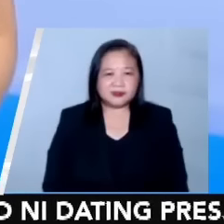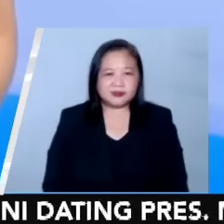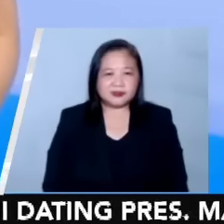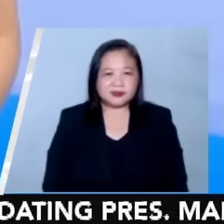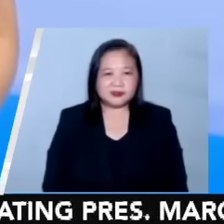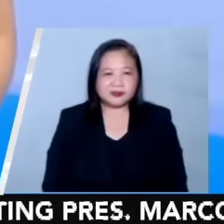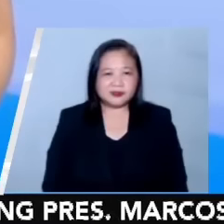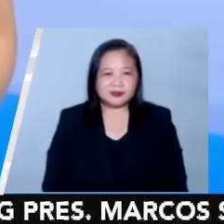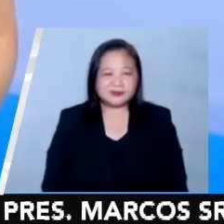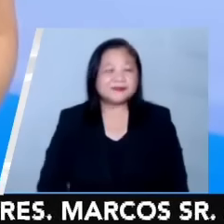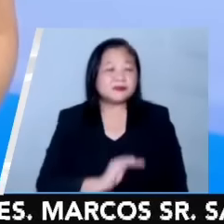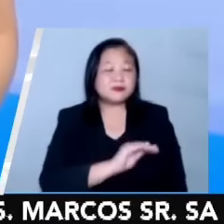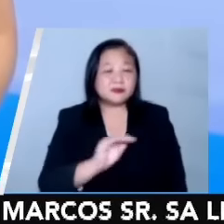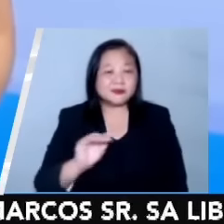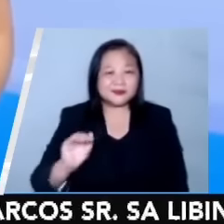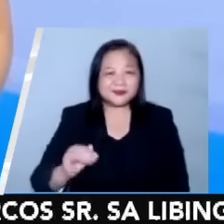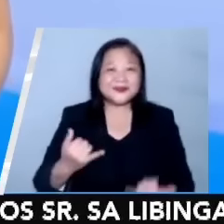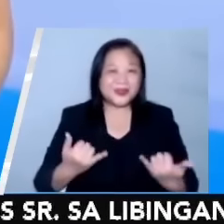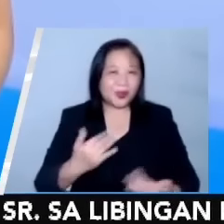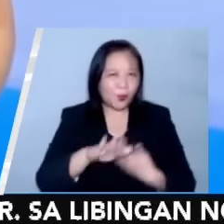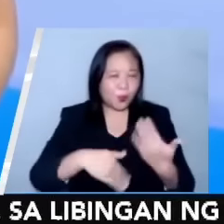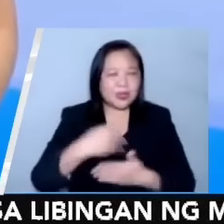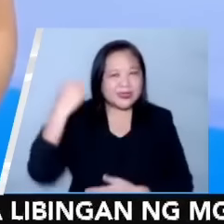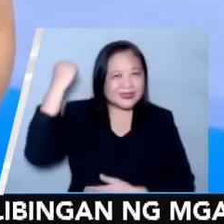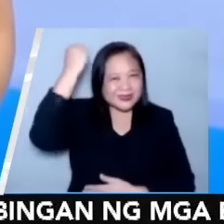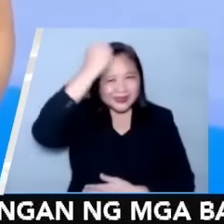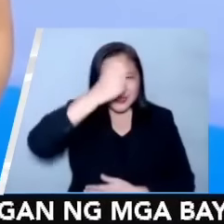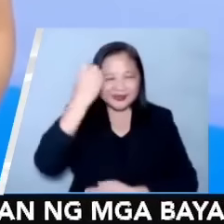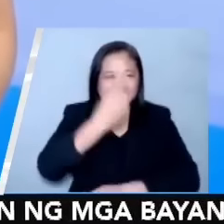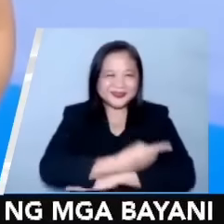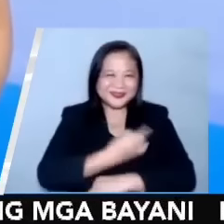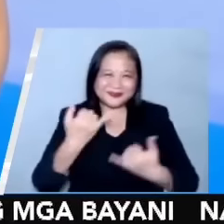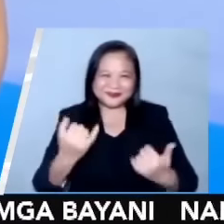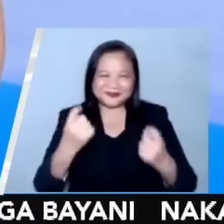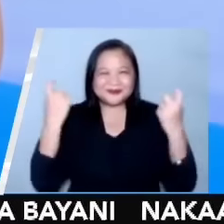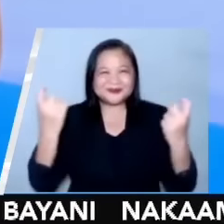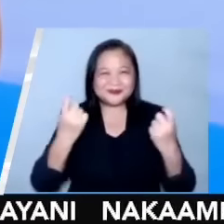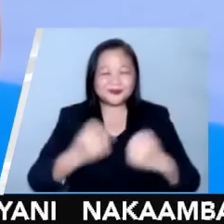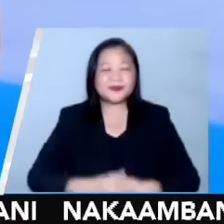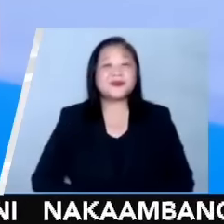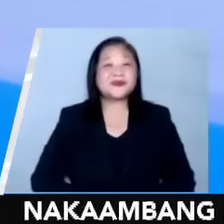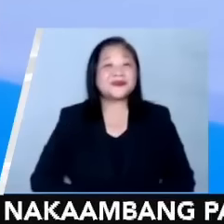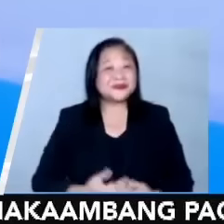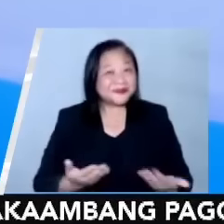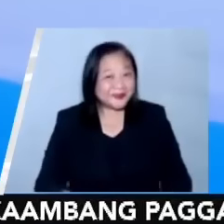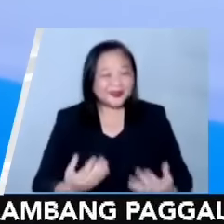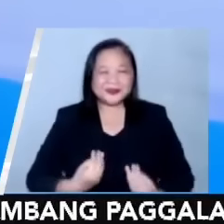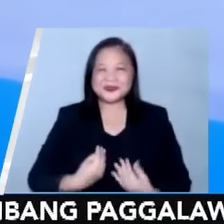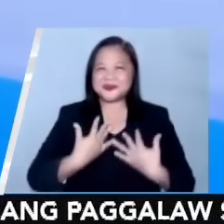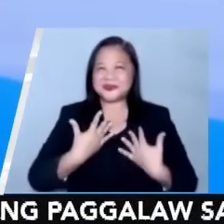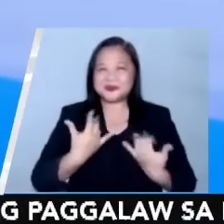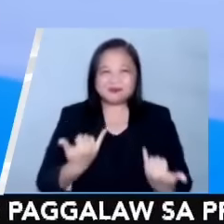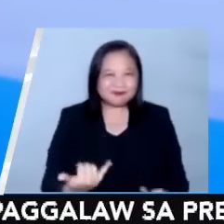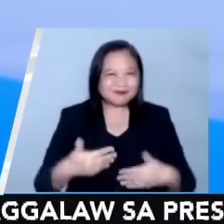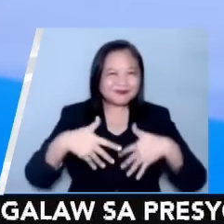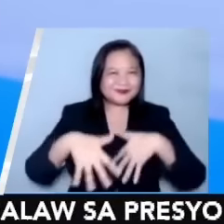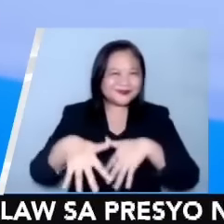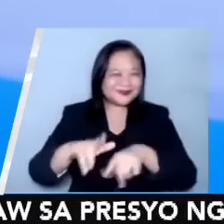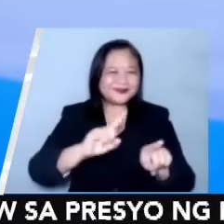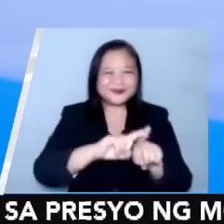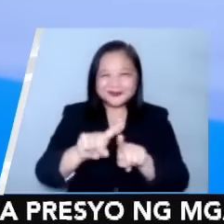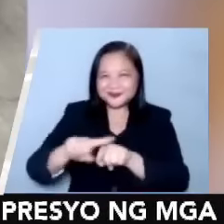Mga kapuso, All Saints Day ang ginugunita ngayong araw. Kaya yan ang inspirasyon sa likod ng mga parada sa iba't ibang